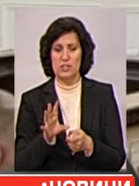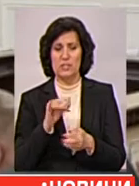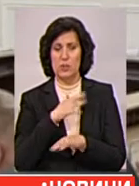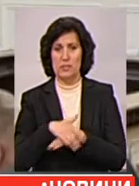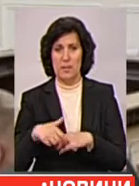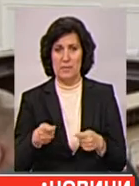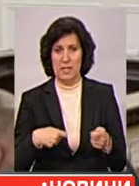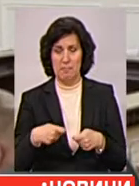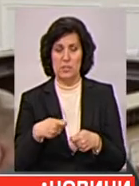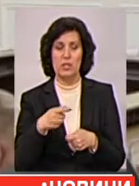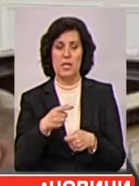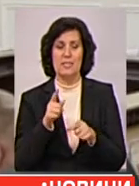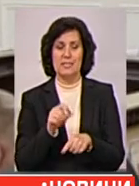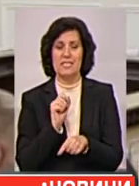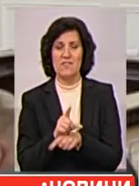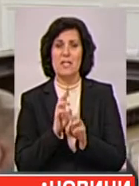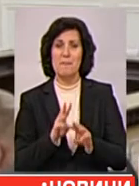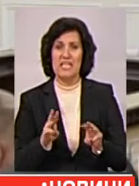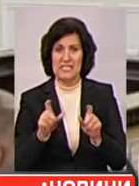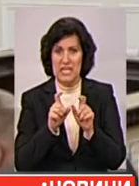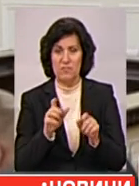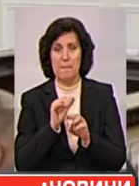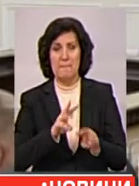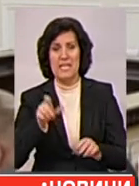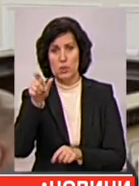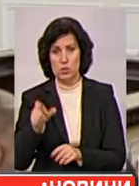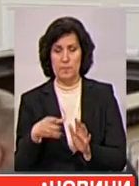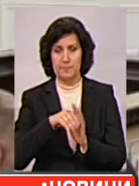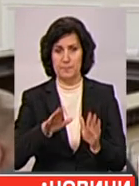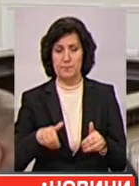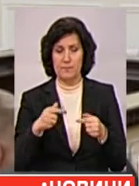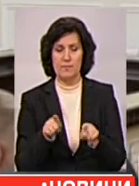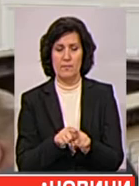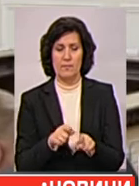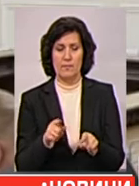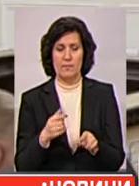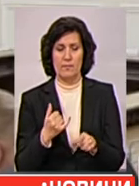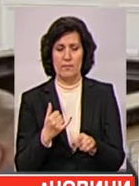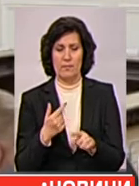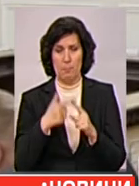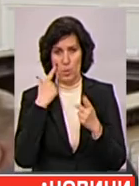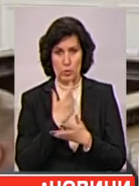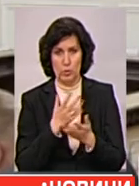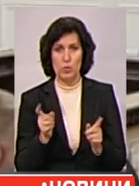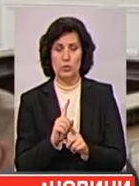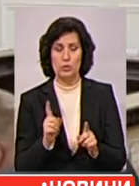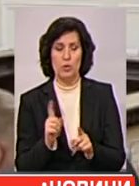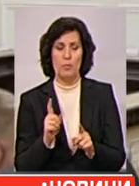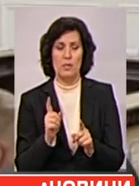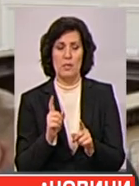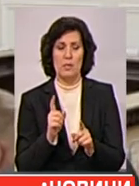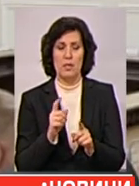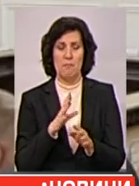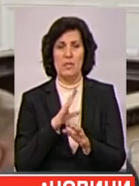Це завдання міністерству і міністру внести пропозиції, отак, як на кшталт, як працює Прозоро. Щоб ми, наприклад,